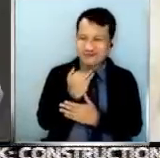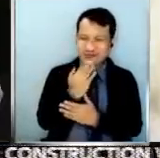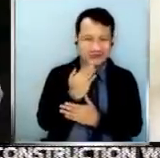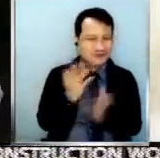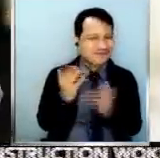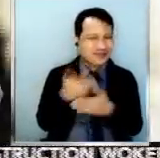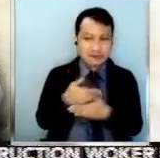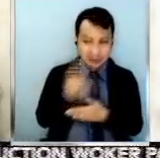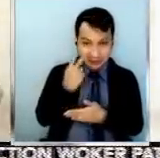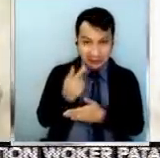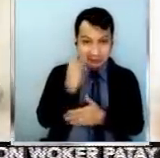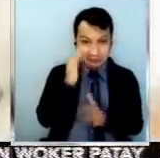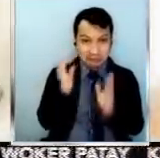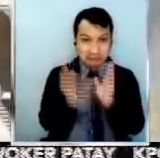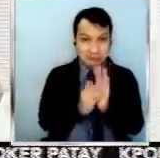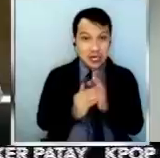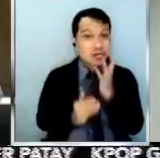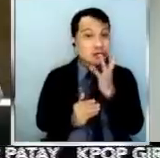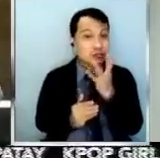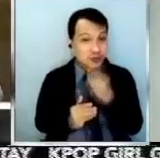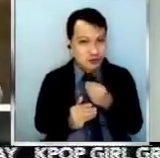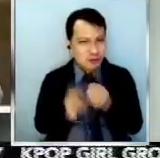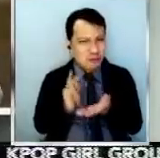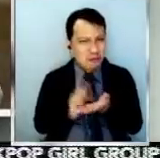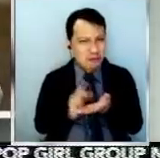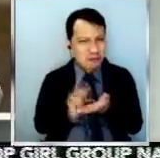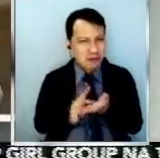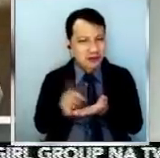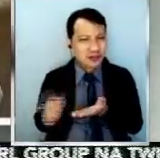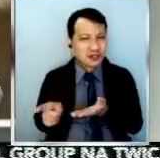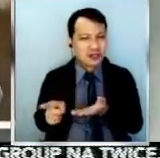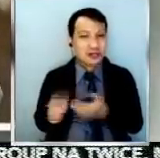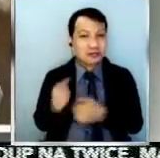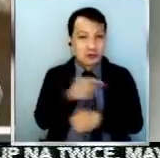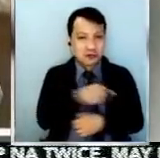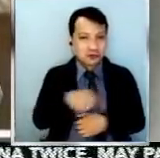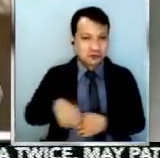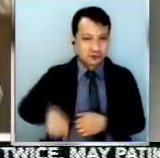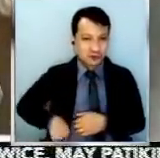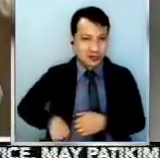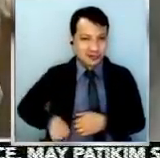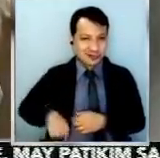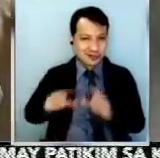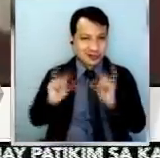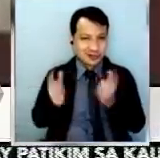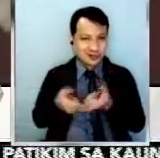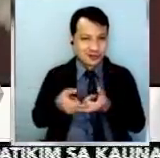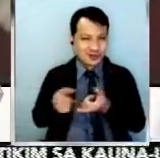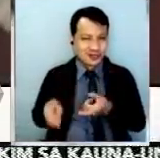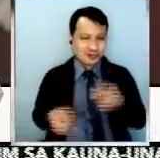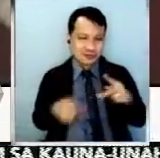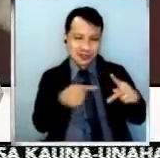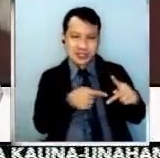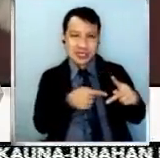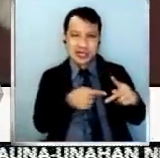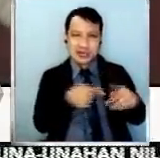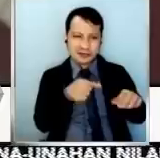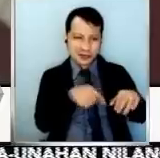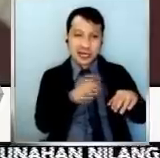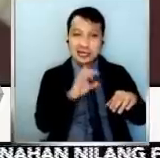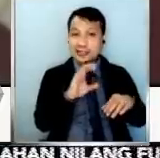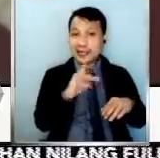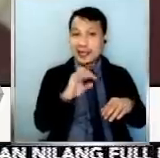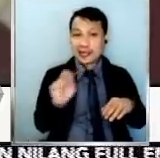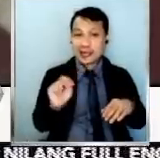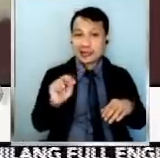na kung sino ang pinakamakulit. Meet the queens of the group, sina Kenna at Frida. Pagdating sa TikTok,